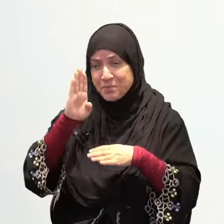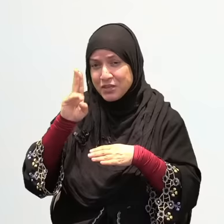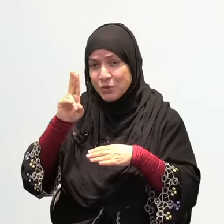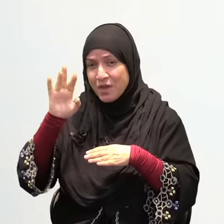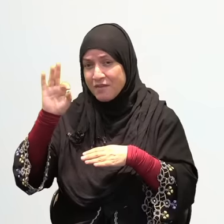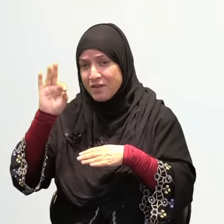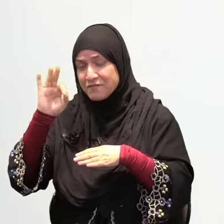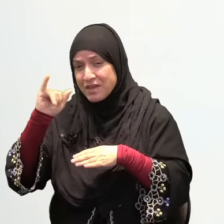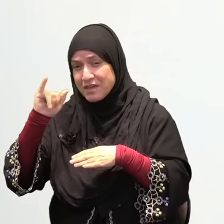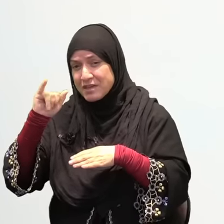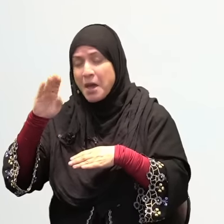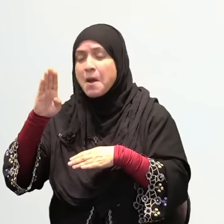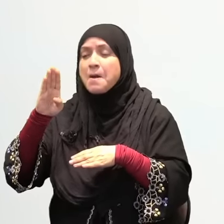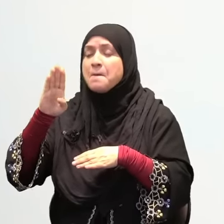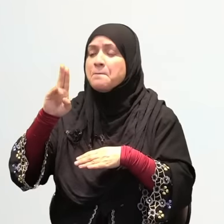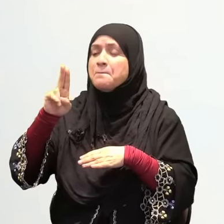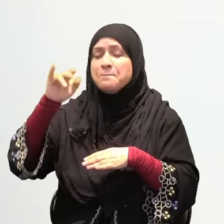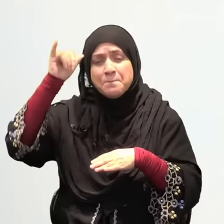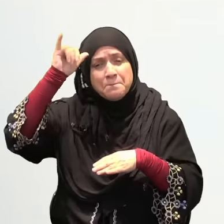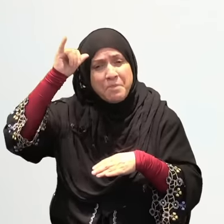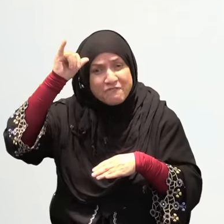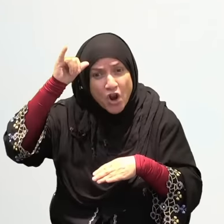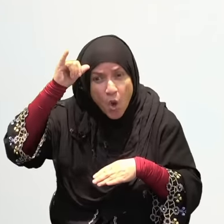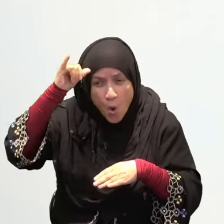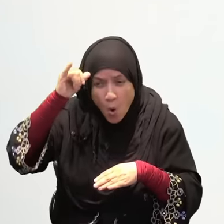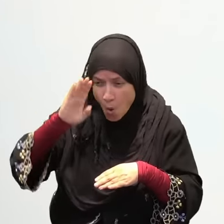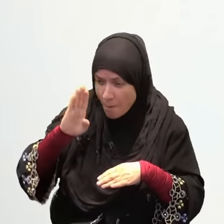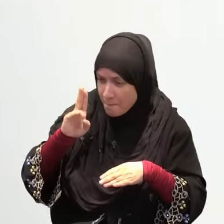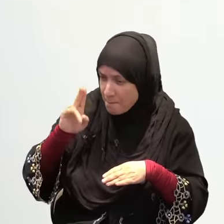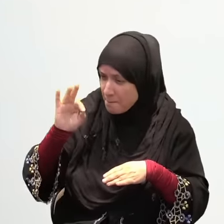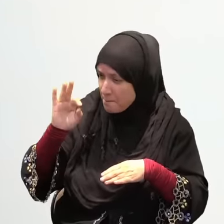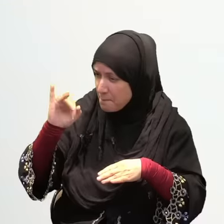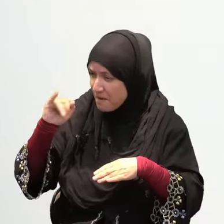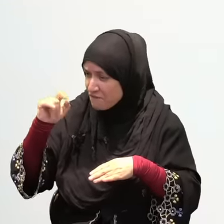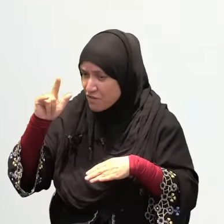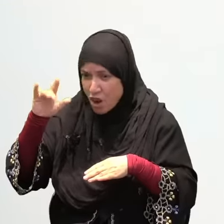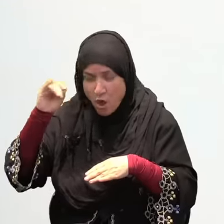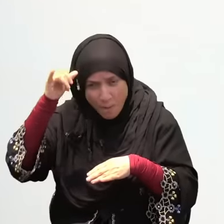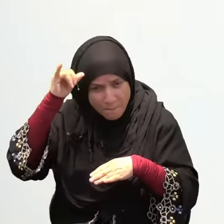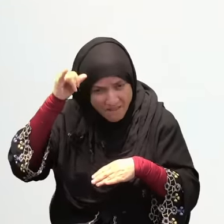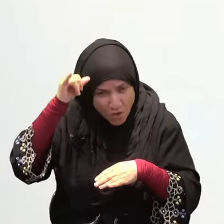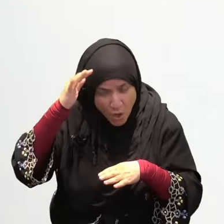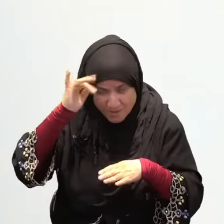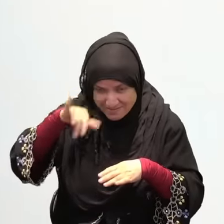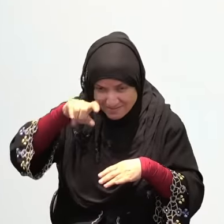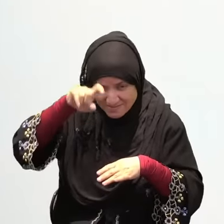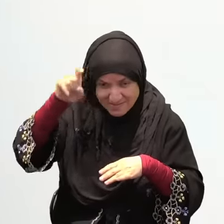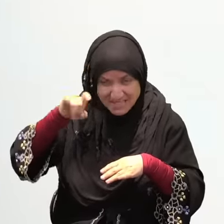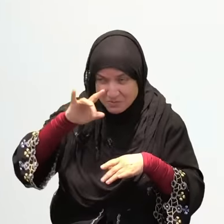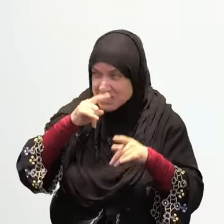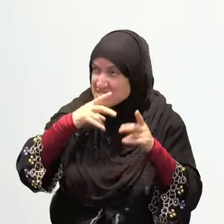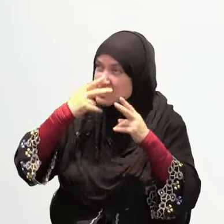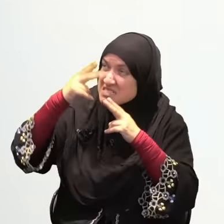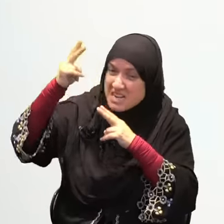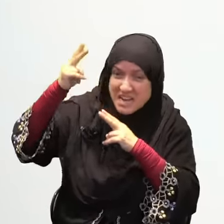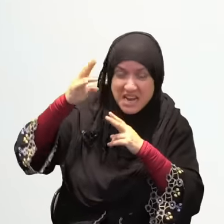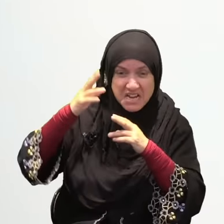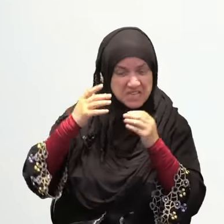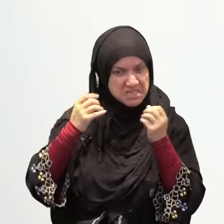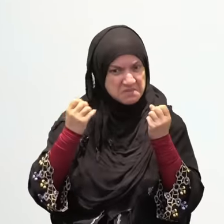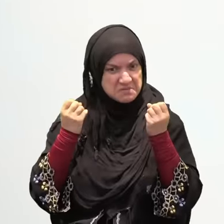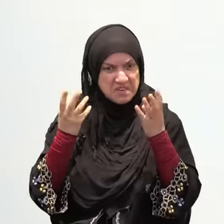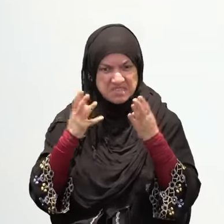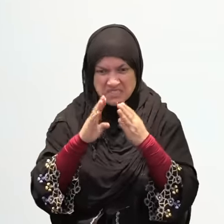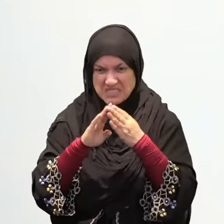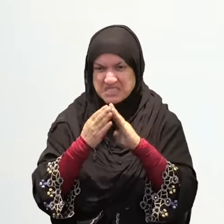But we've been talking about fitna, and we've been talking about dissension and trial. Obviously, you know, the hadith of the Prophet ﷺ where he's asked, man